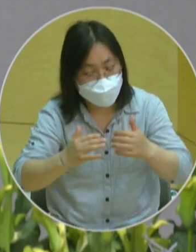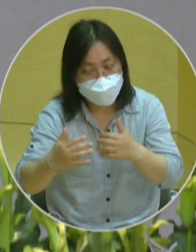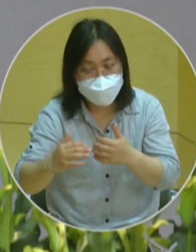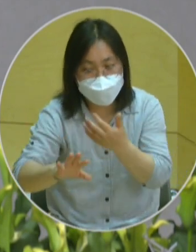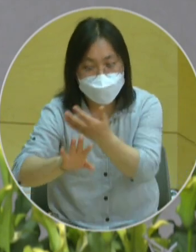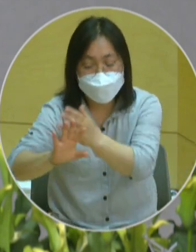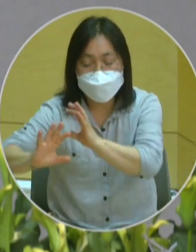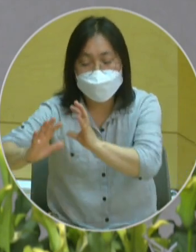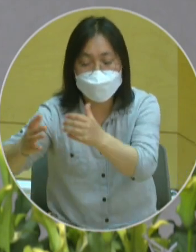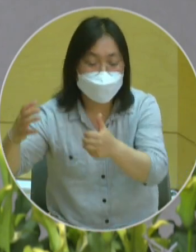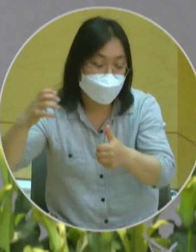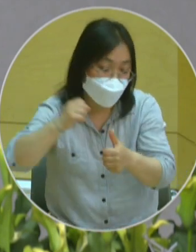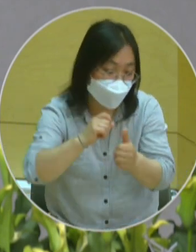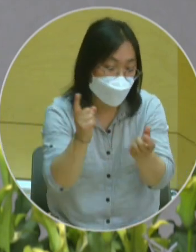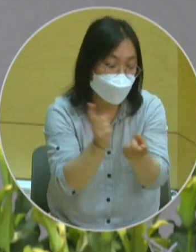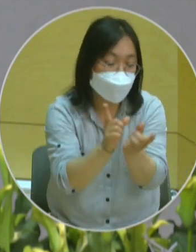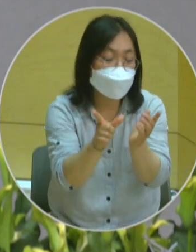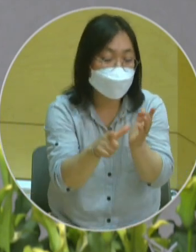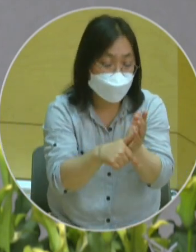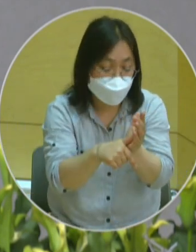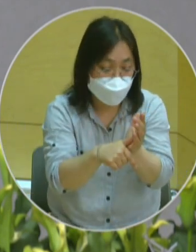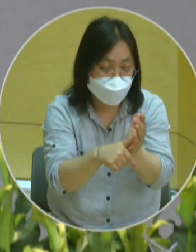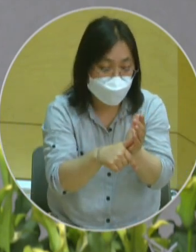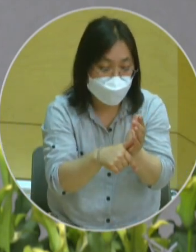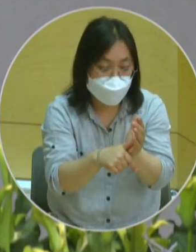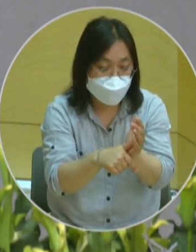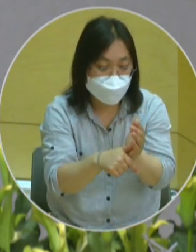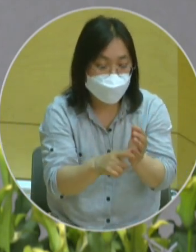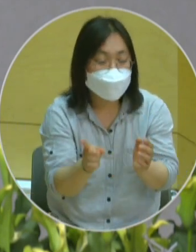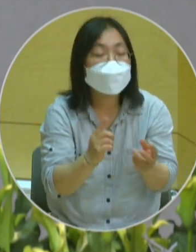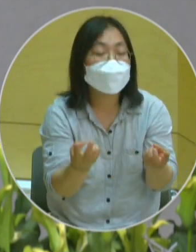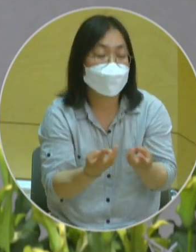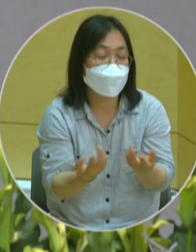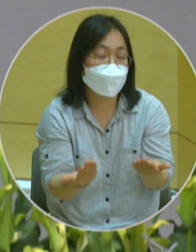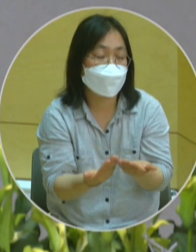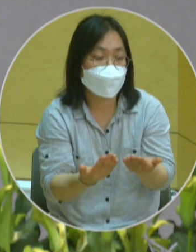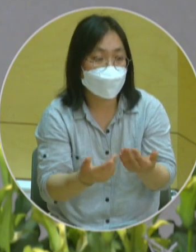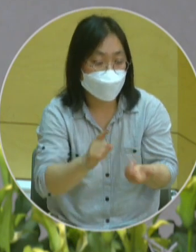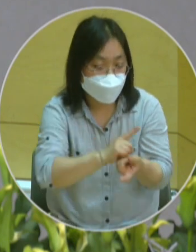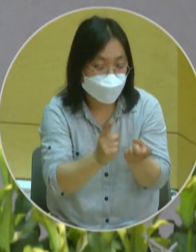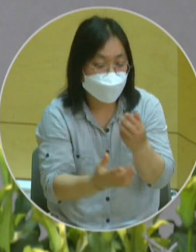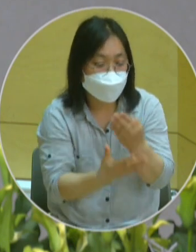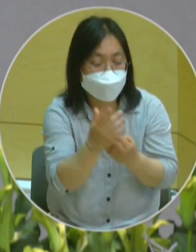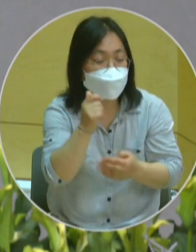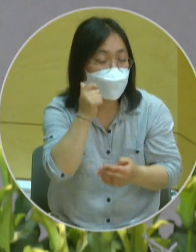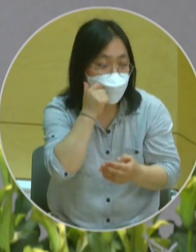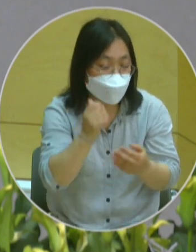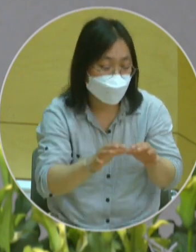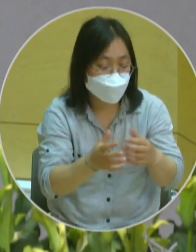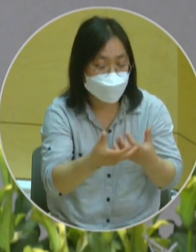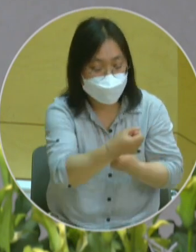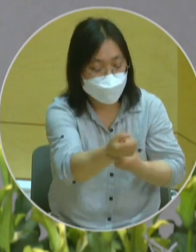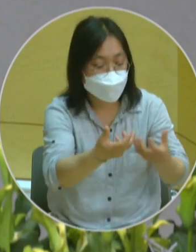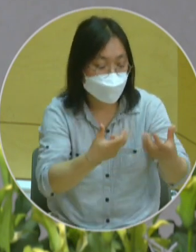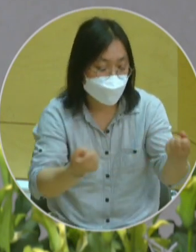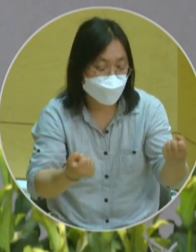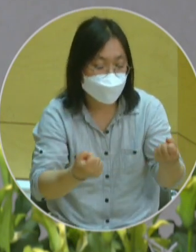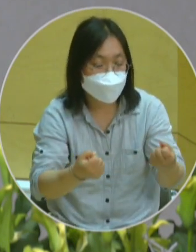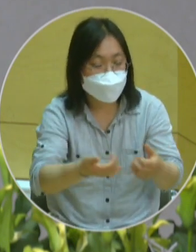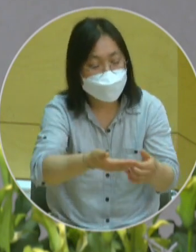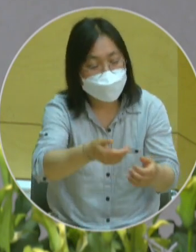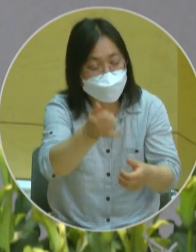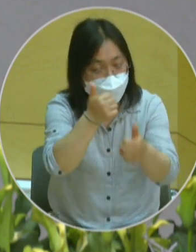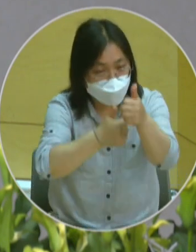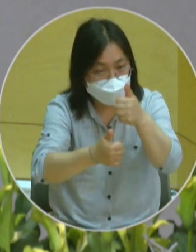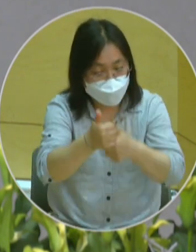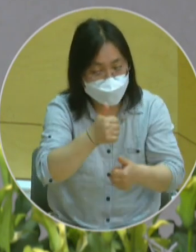때 겪었던 내적인 문제하고 비슷한 거예요. 그리고 마찬가지로 이 교회라는 것, 교회라는 것이